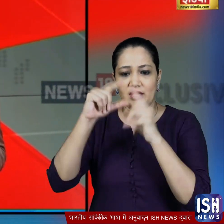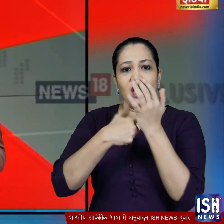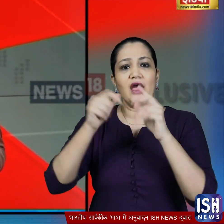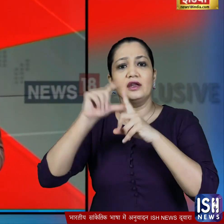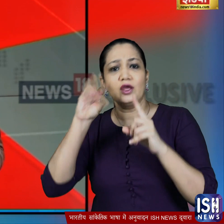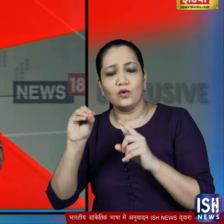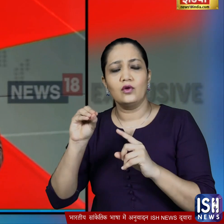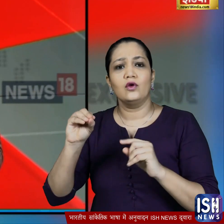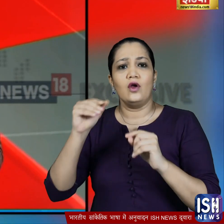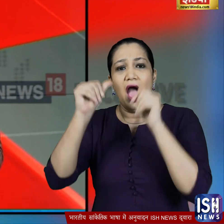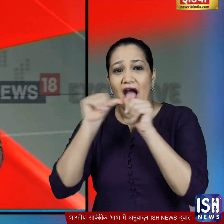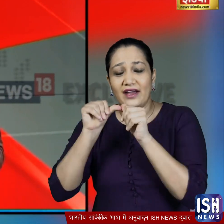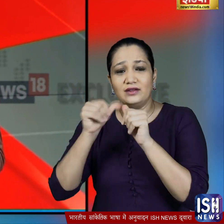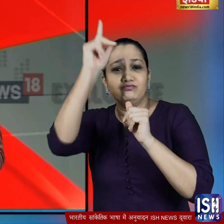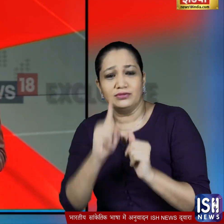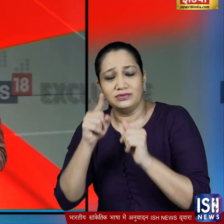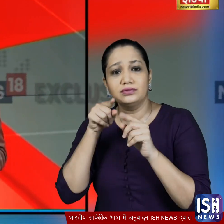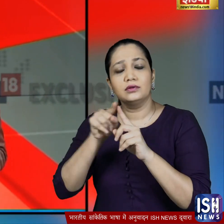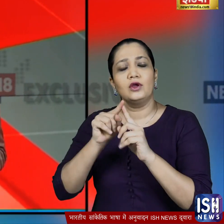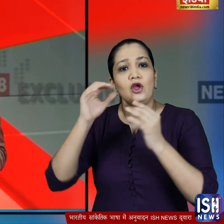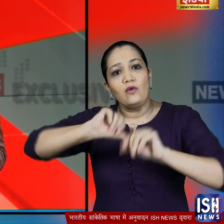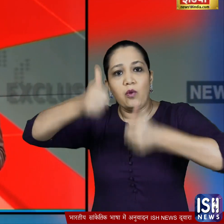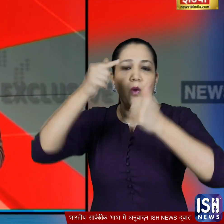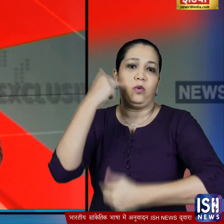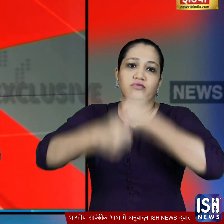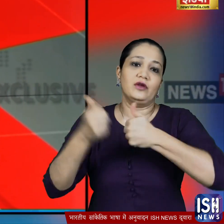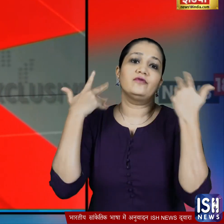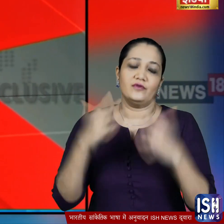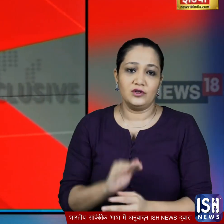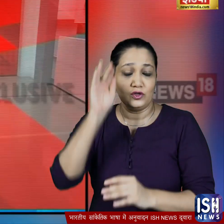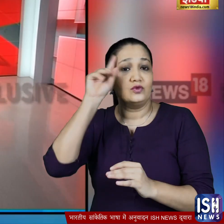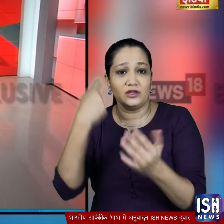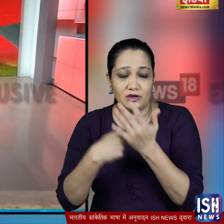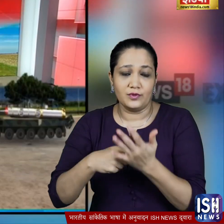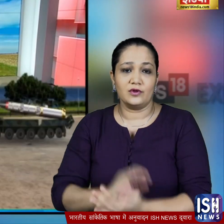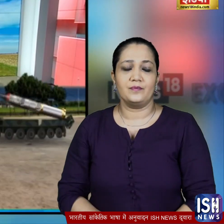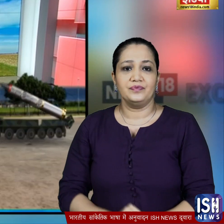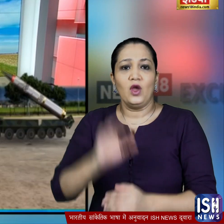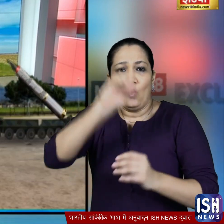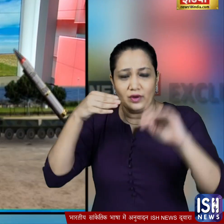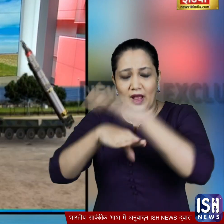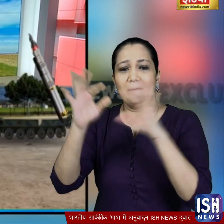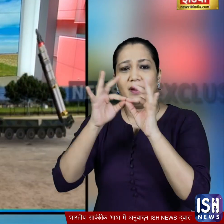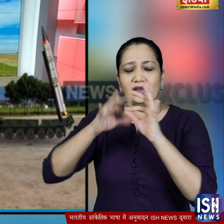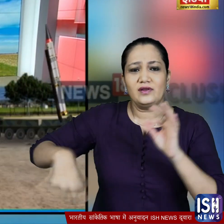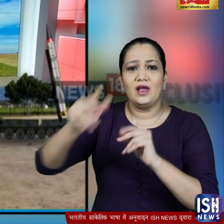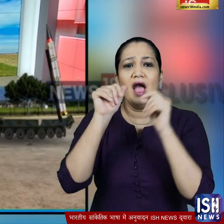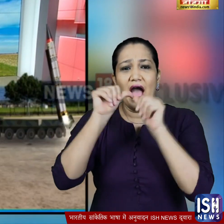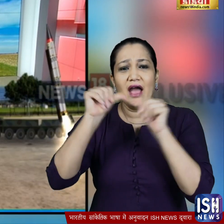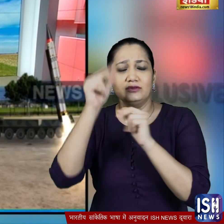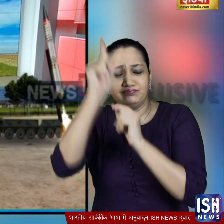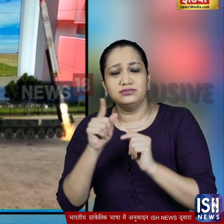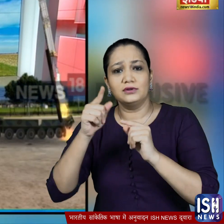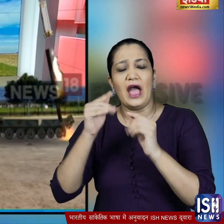ने अग्नि सीरीज की नई मिसाइल का सफल परीक्षण किया। न्यूज 18 के संदीप बोल की रिपोर्ट है कि ओडिशा के बालेश्वर में अग्नि सीरीज की